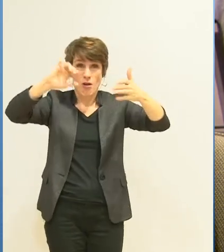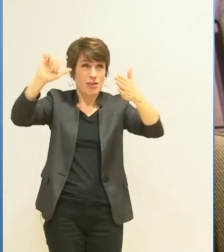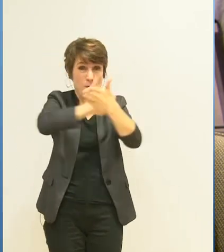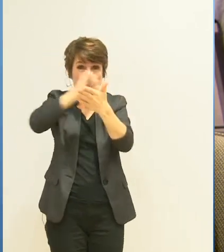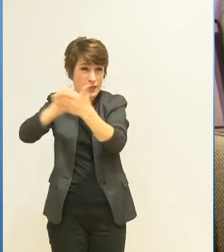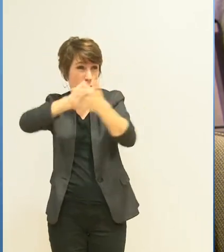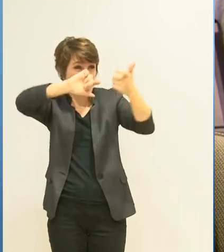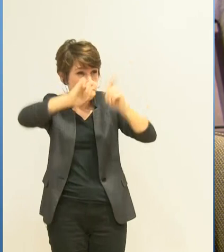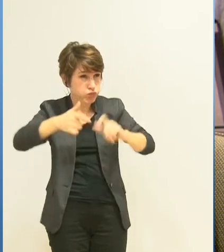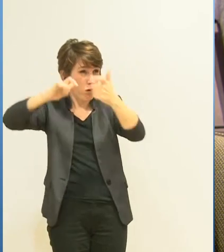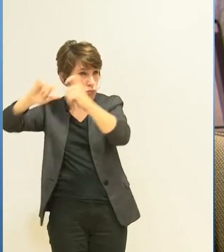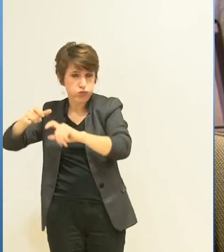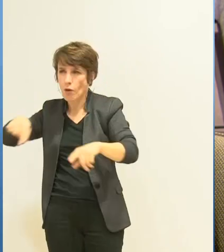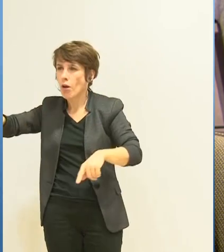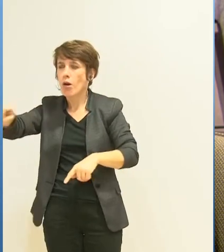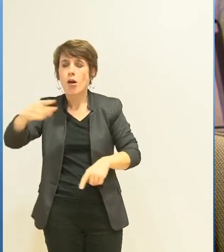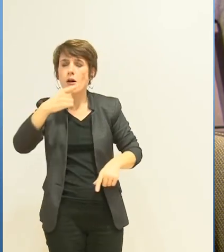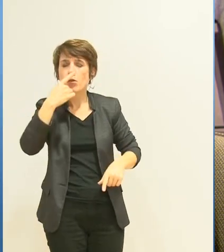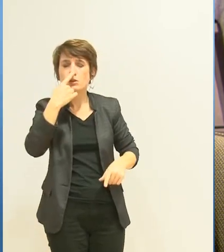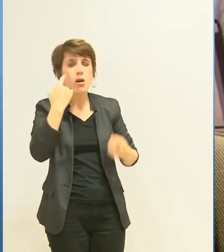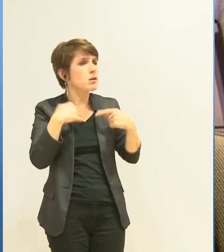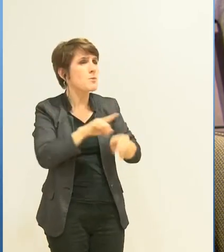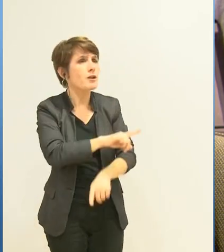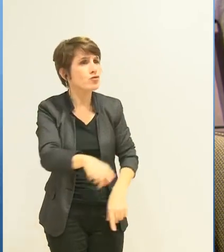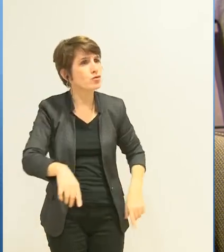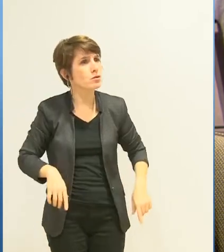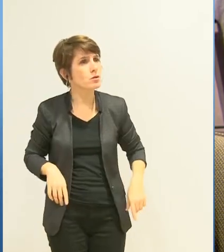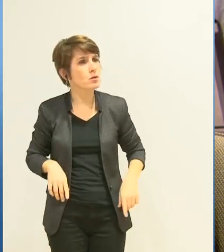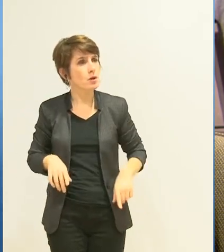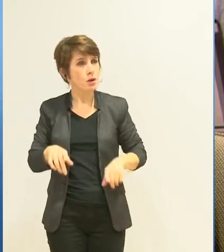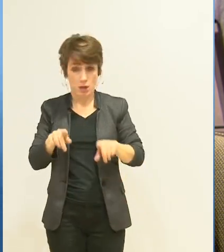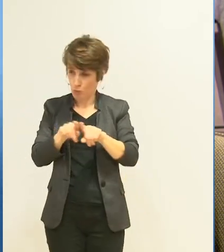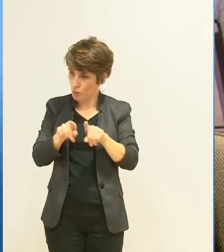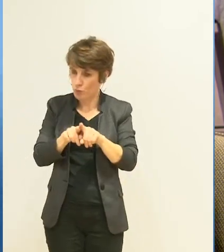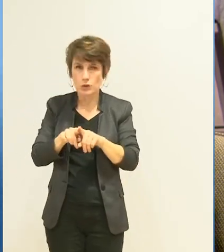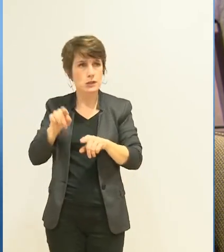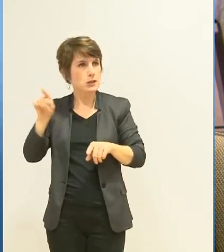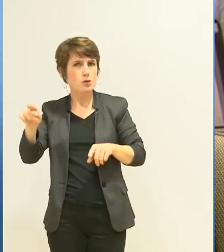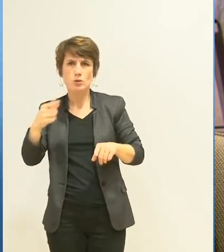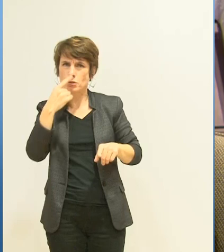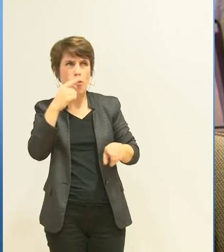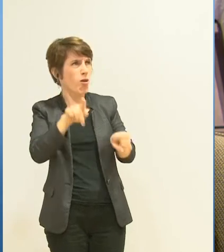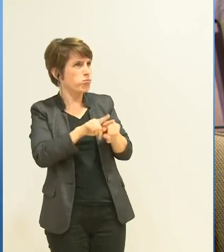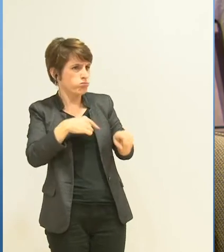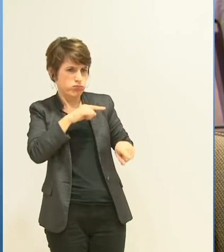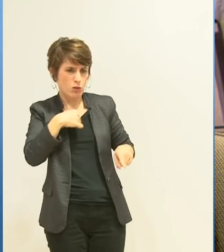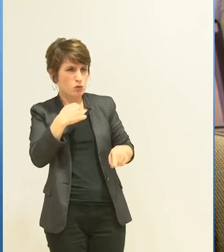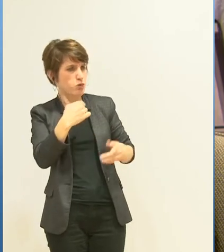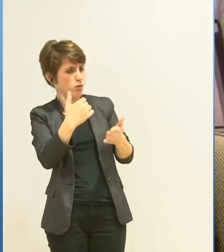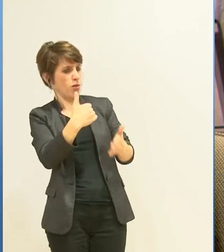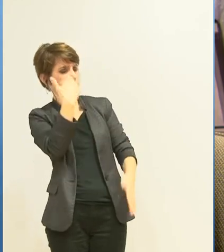procédant non seulement d'une grande injustice sociale mais aussi comme une marque général de mépris et de mise à